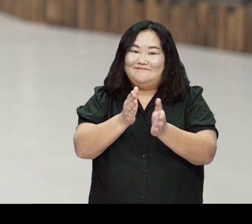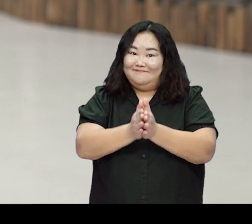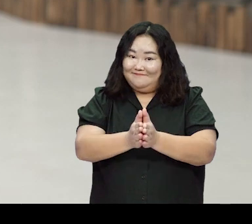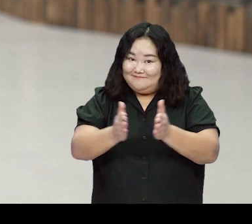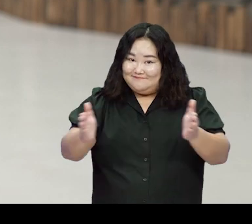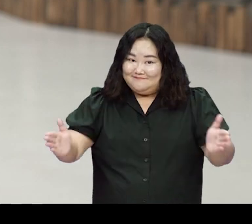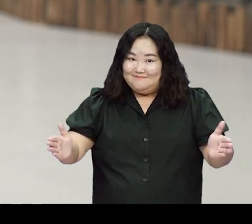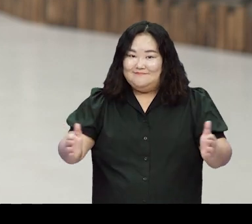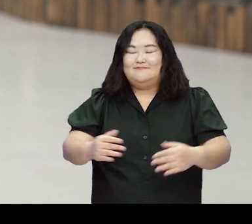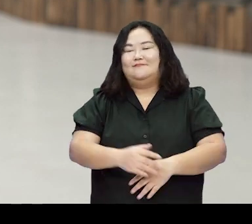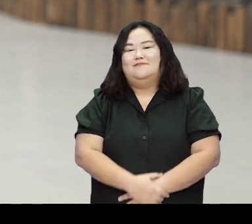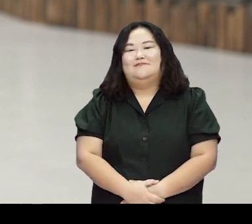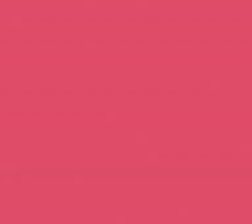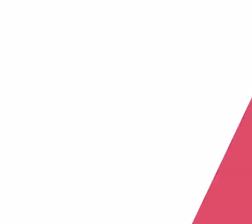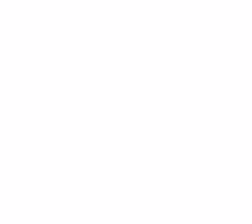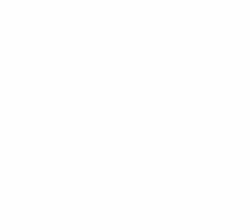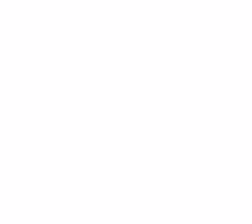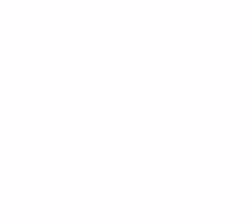뉴스